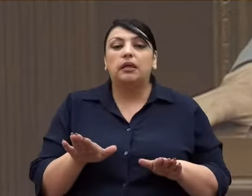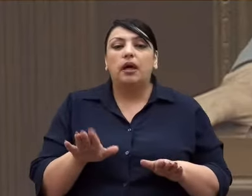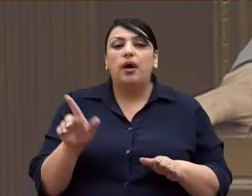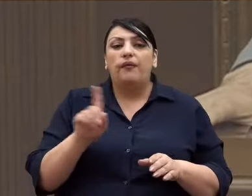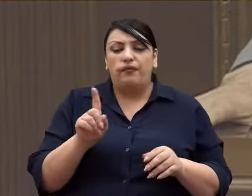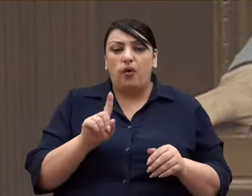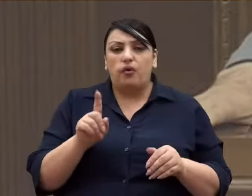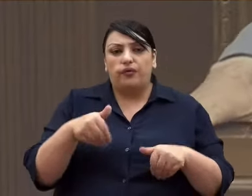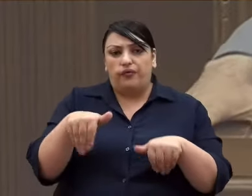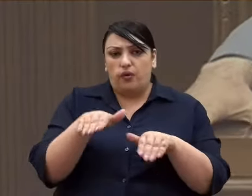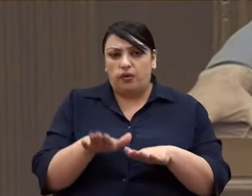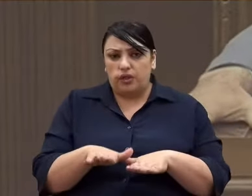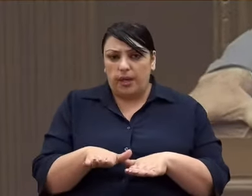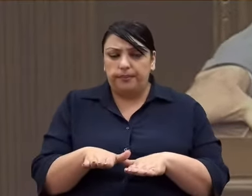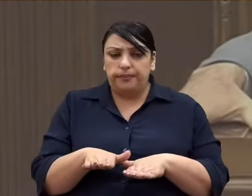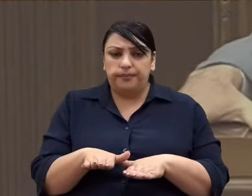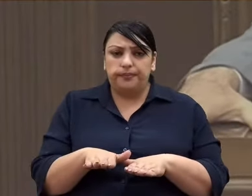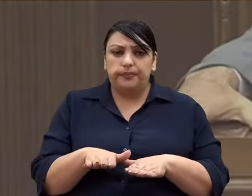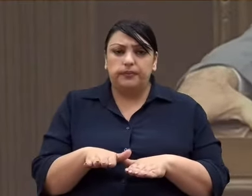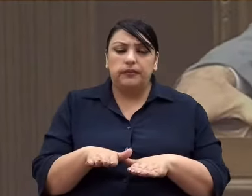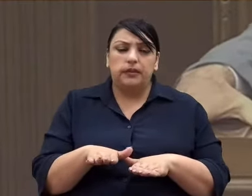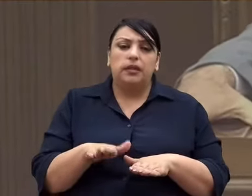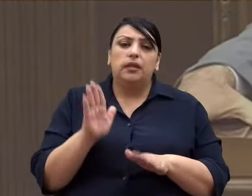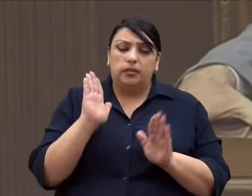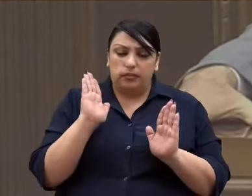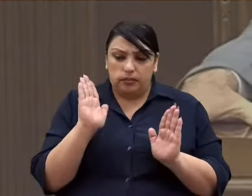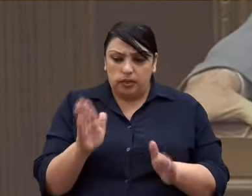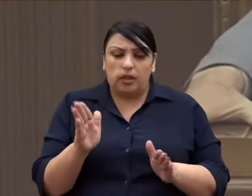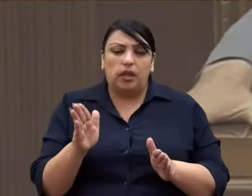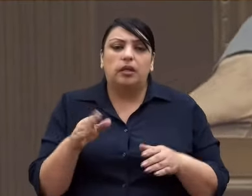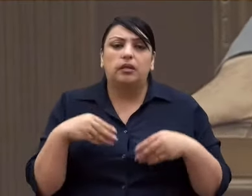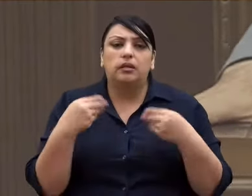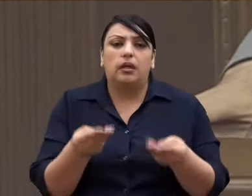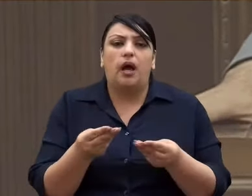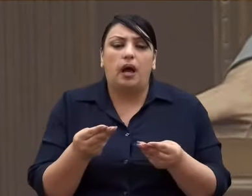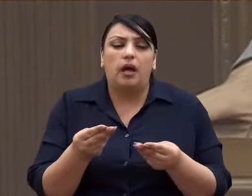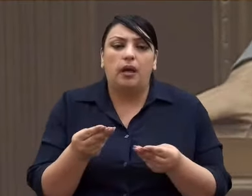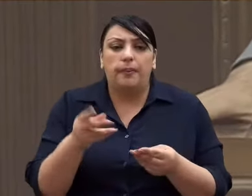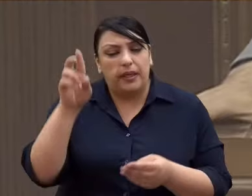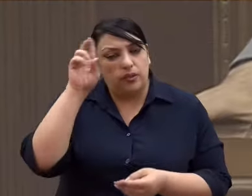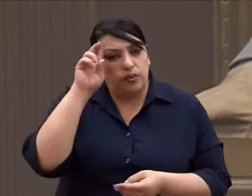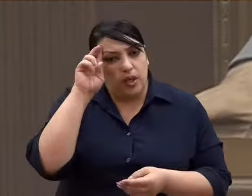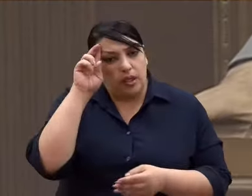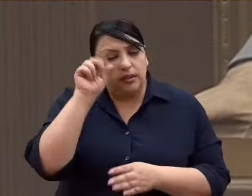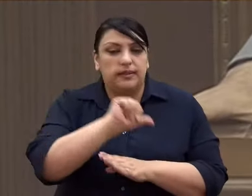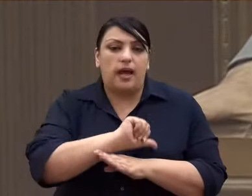կայացնենք որոշումներ, որոնք կսահմանեն մեր պետության հարատևության ուղին